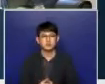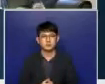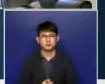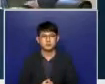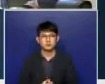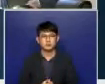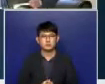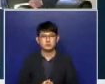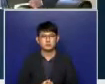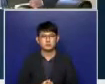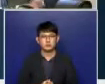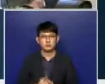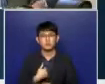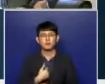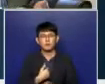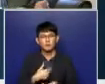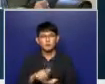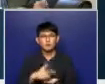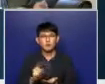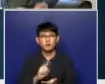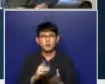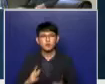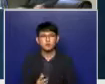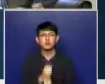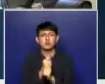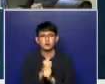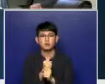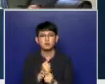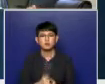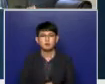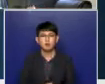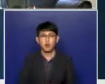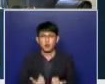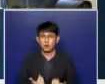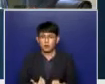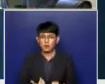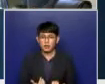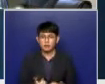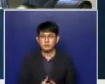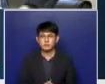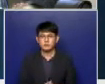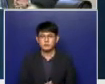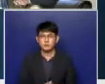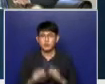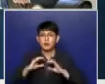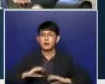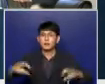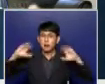นั้นเองนะครับพอเปิดปี42สัญญาครบ 30ปีคือปี